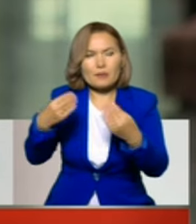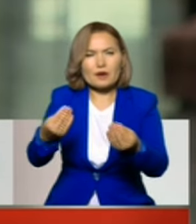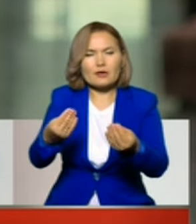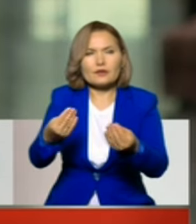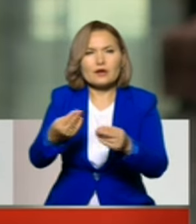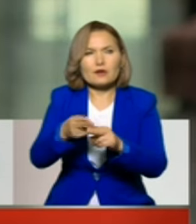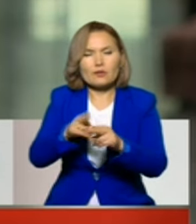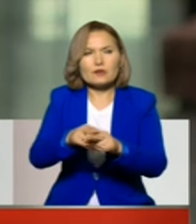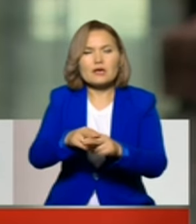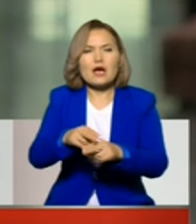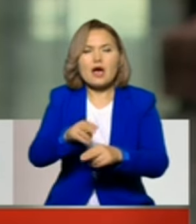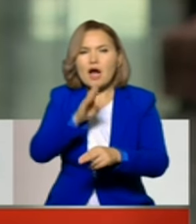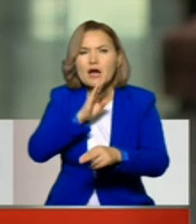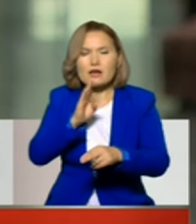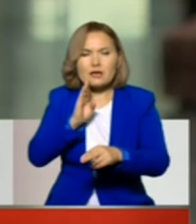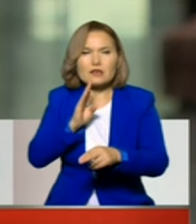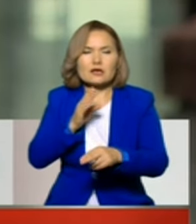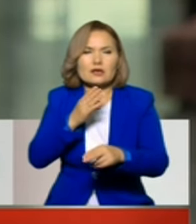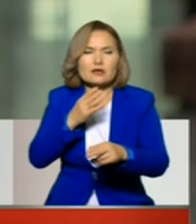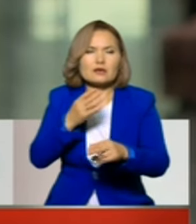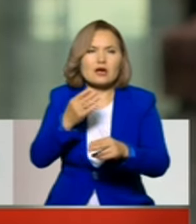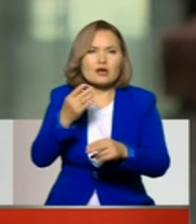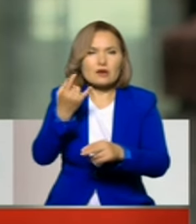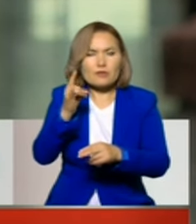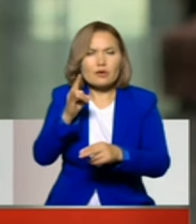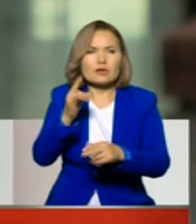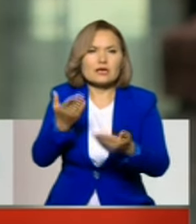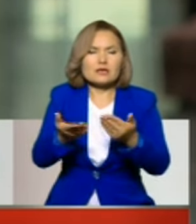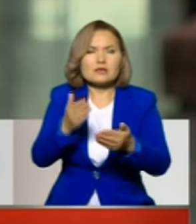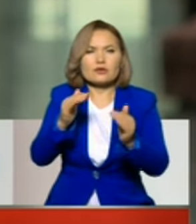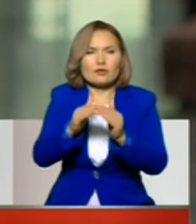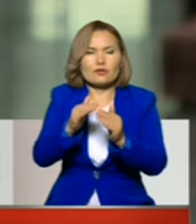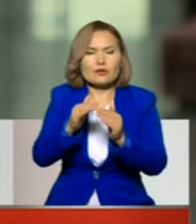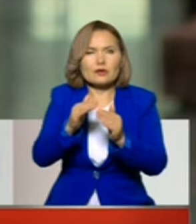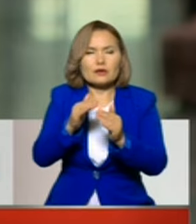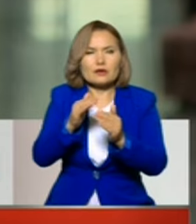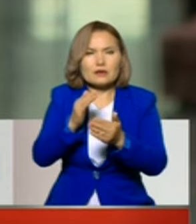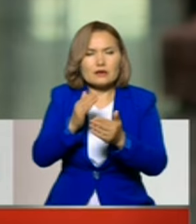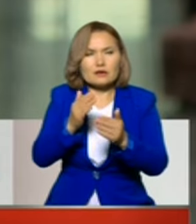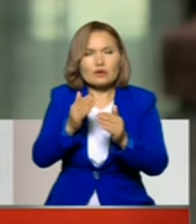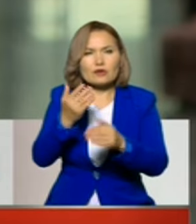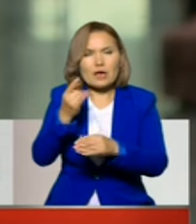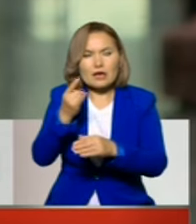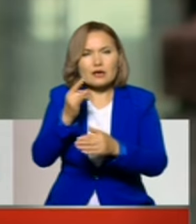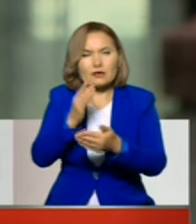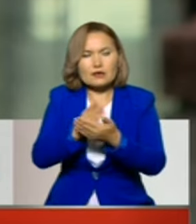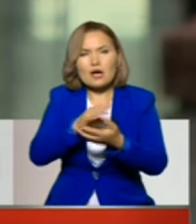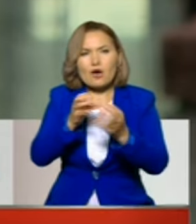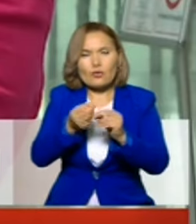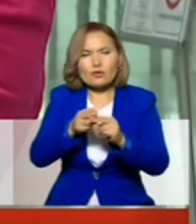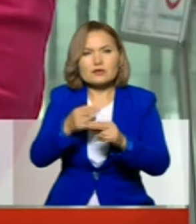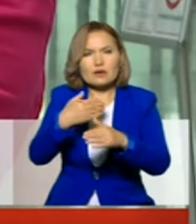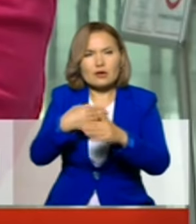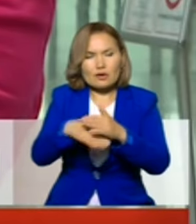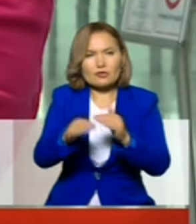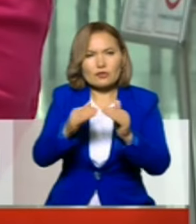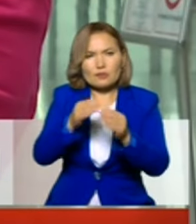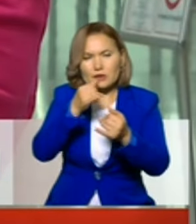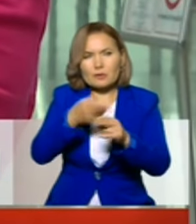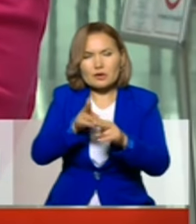болады, үйден кішкентай баласы бар, шыға алмайды. Сондықтан ЕГОВ арқылы келісім береді, сосын жұбайыңыз сделка совершать